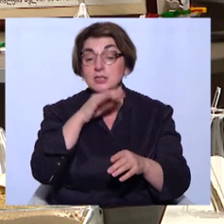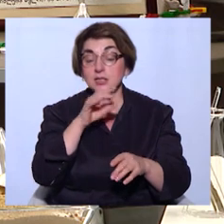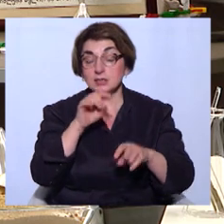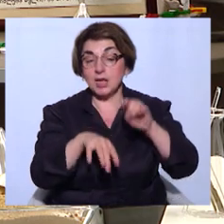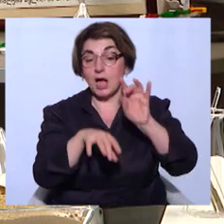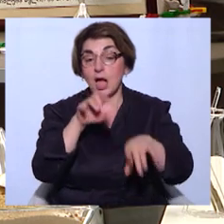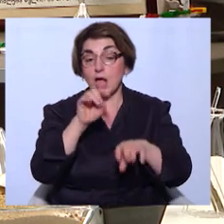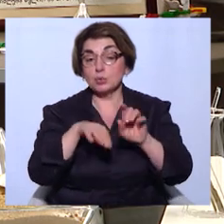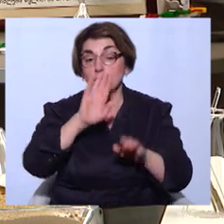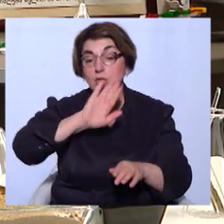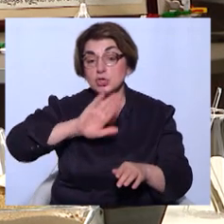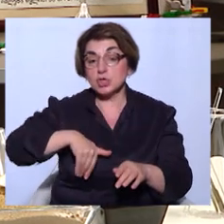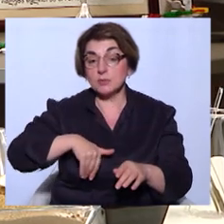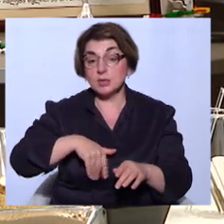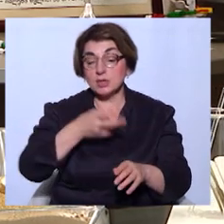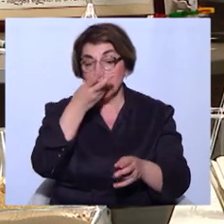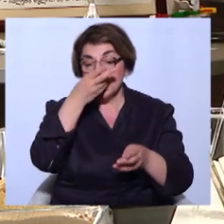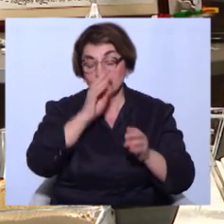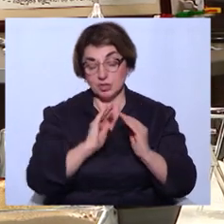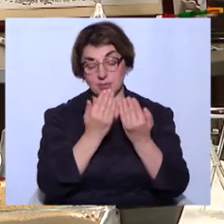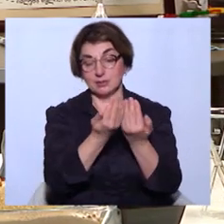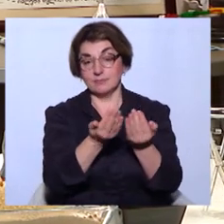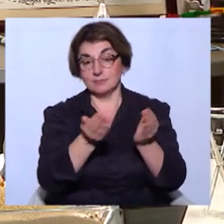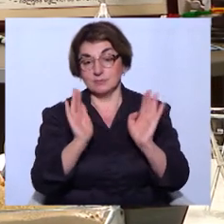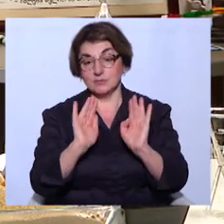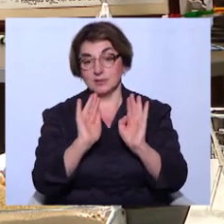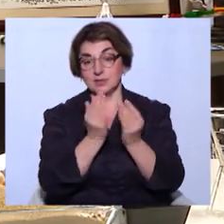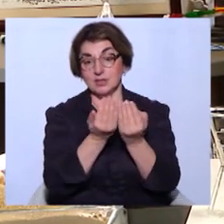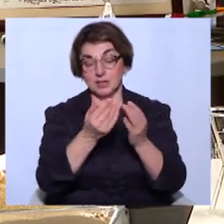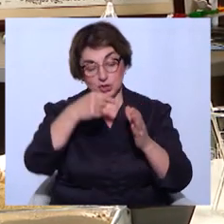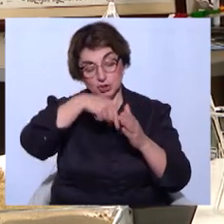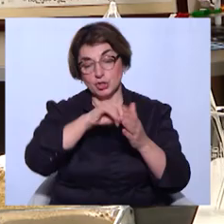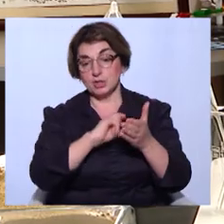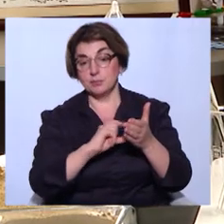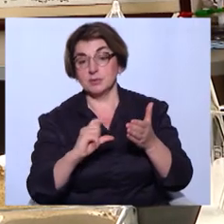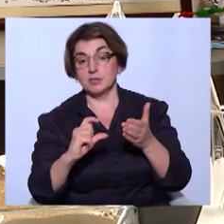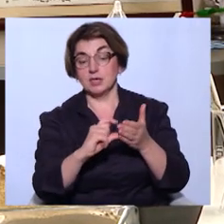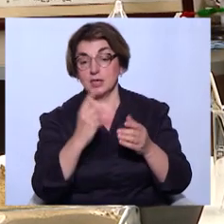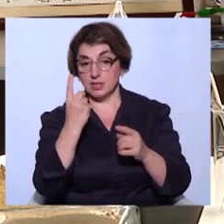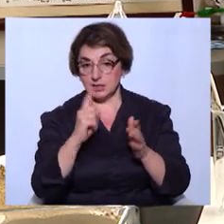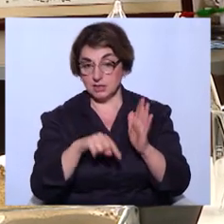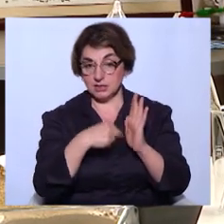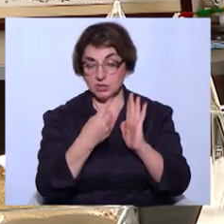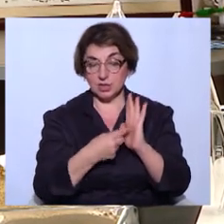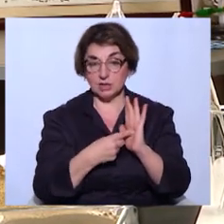ადუღების შემდეგ და რჩება მინადუღის სახით ჩაიდნის ფსკერზე? ეს ერთი შეკითხვა.